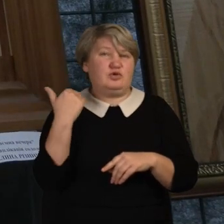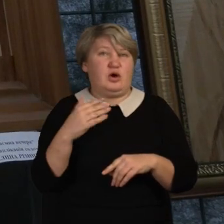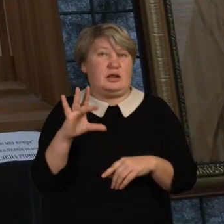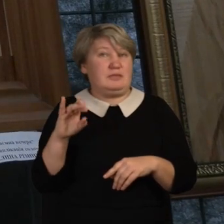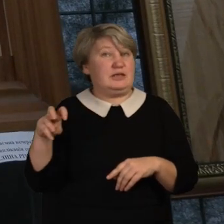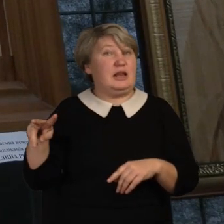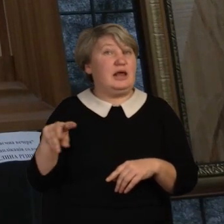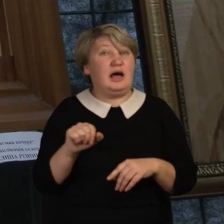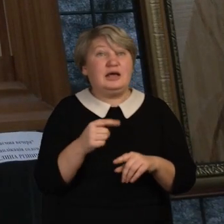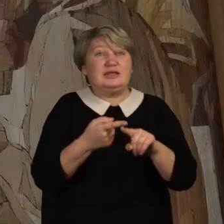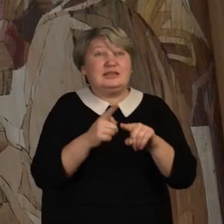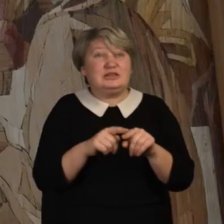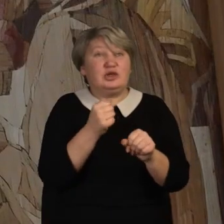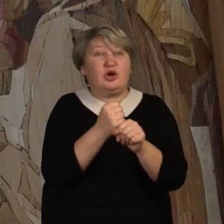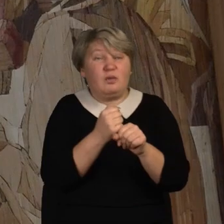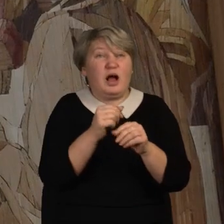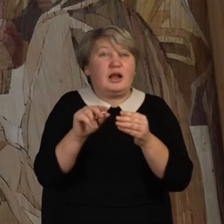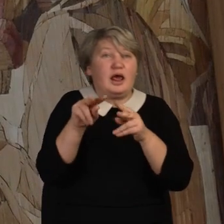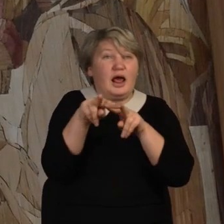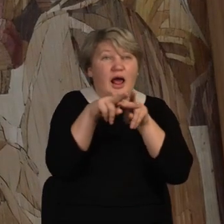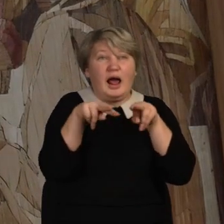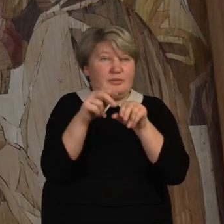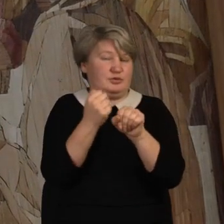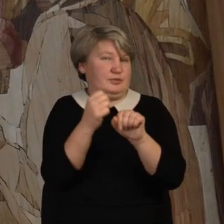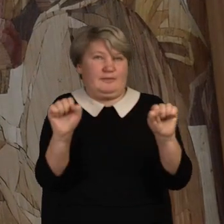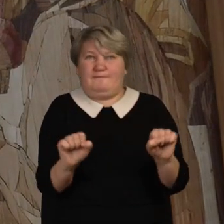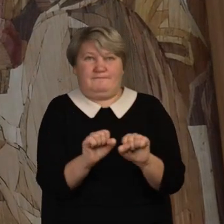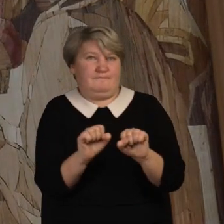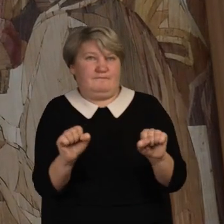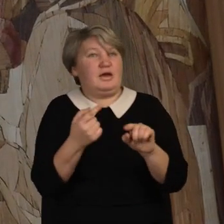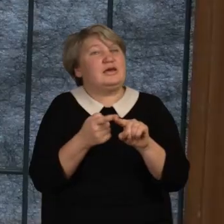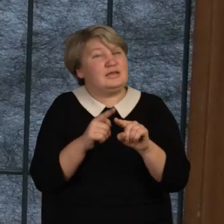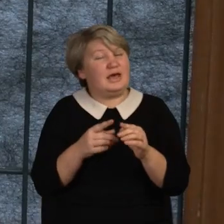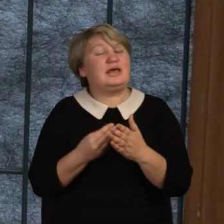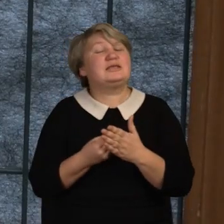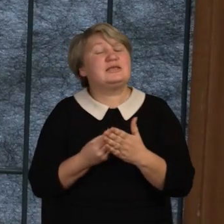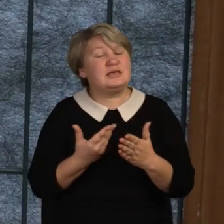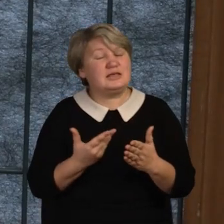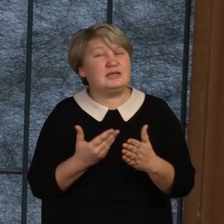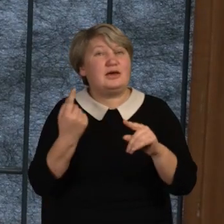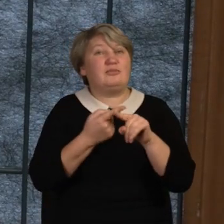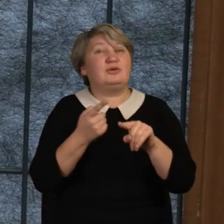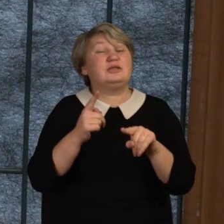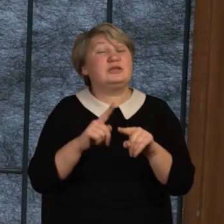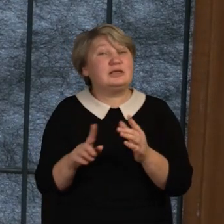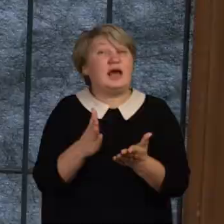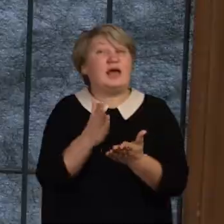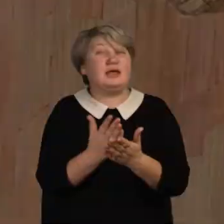неможливо повторити. І в цьому є їхня властива цінність, тому що це є